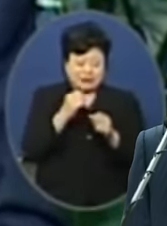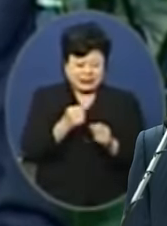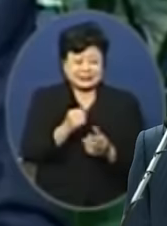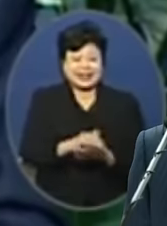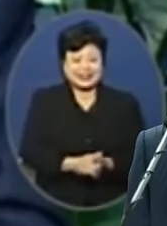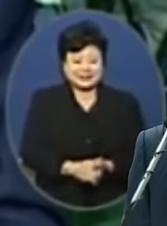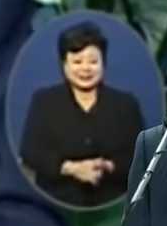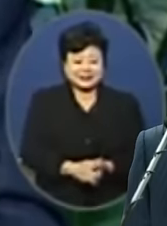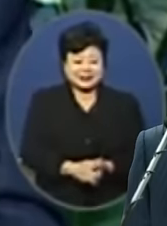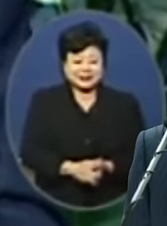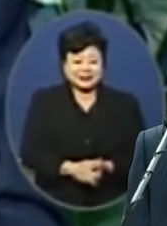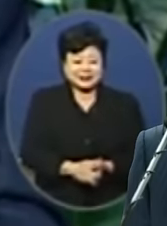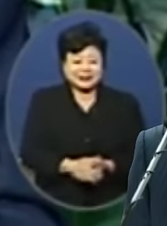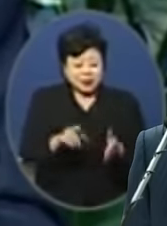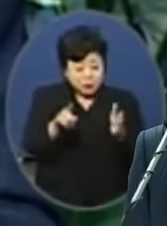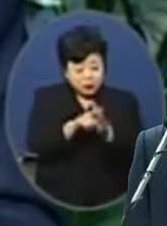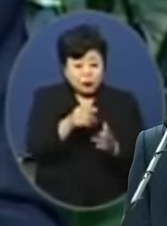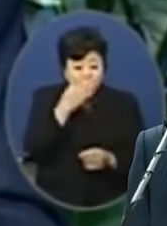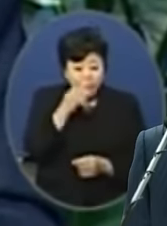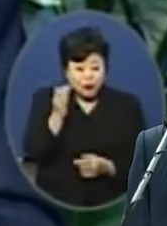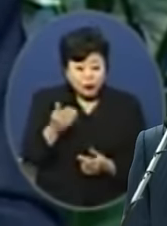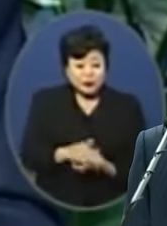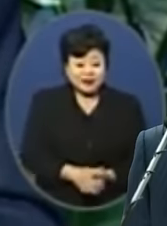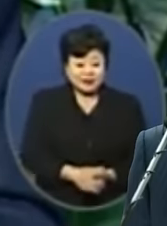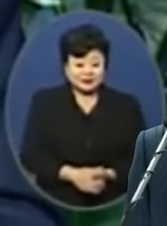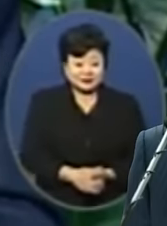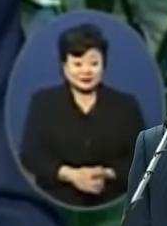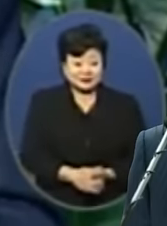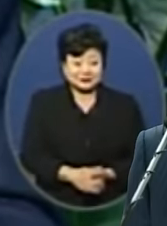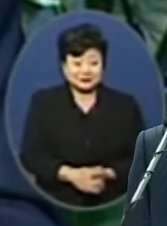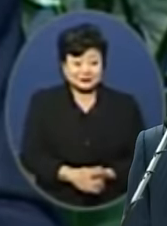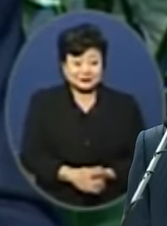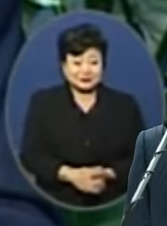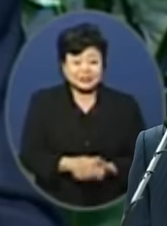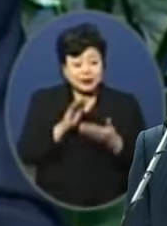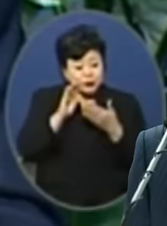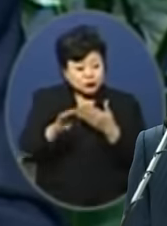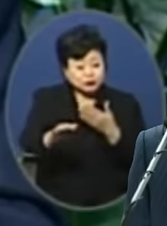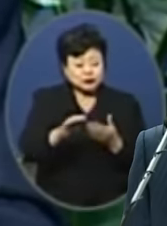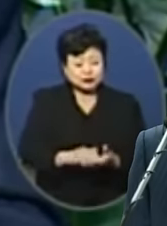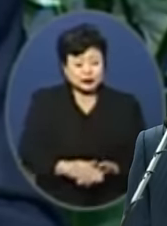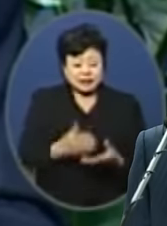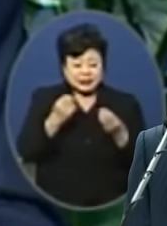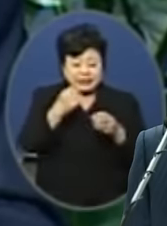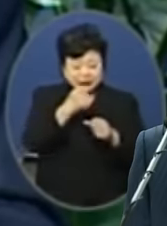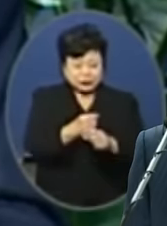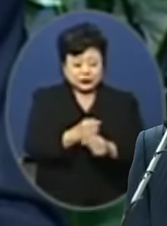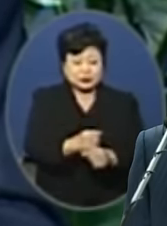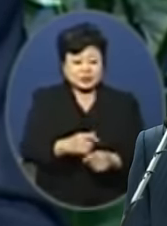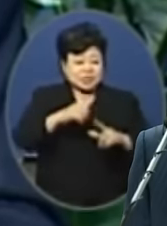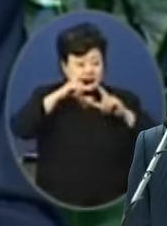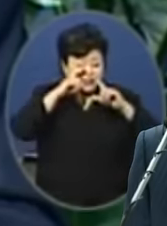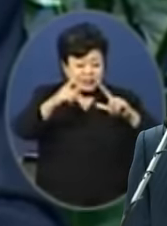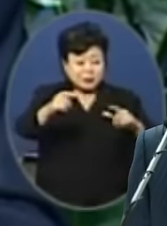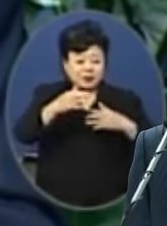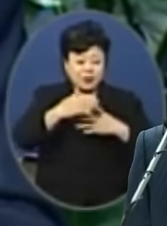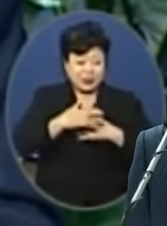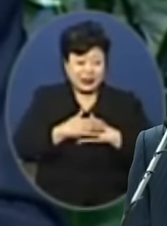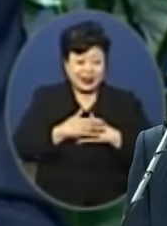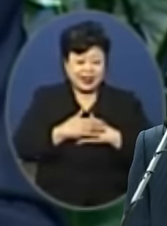계신다. 믿을 수 있는 것이죠. 그러고 난 다음에는 창조적인 선포를 하는 것입니다.